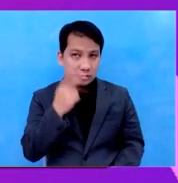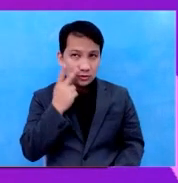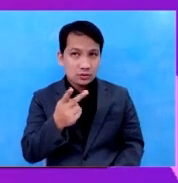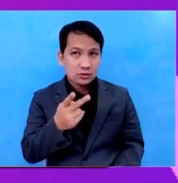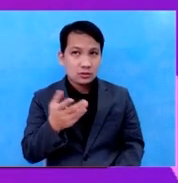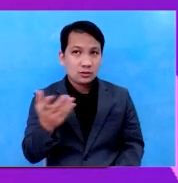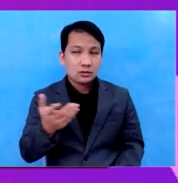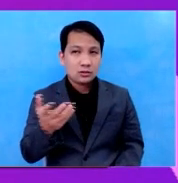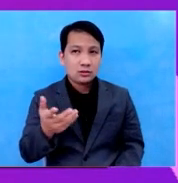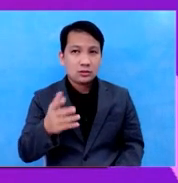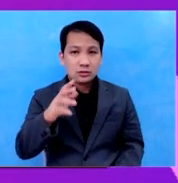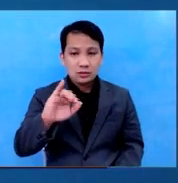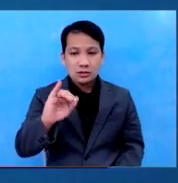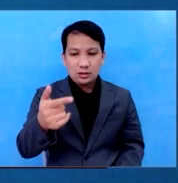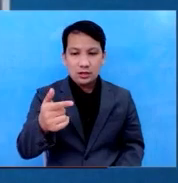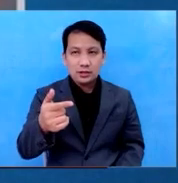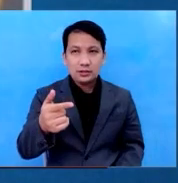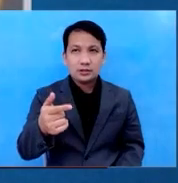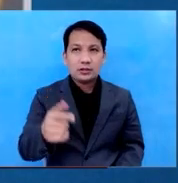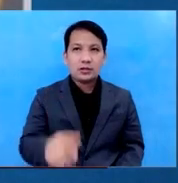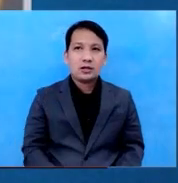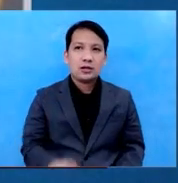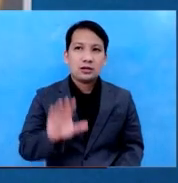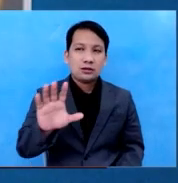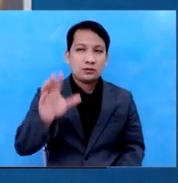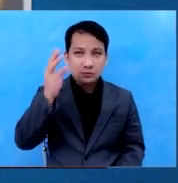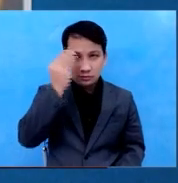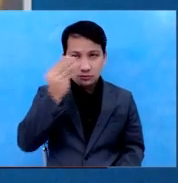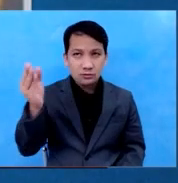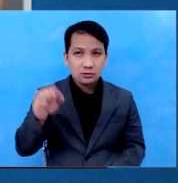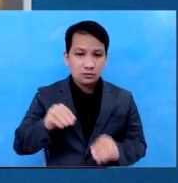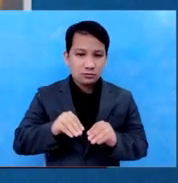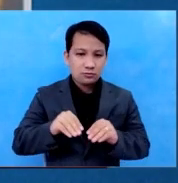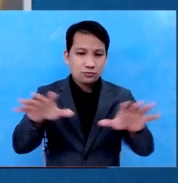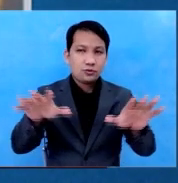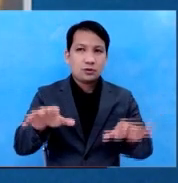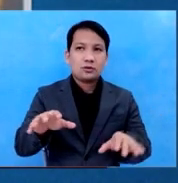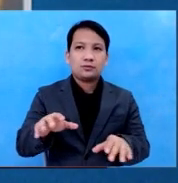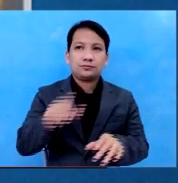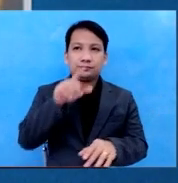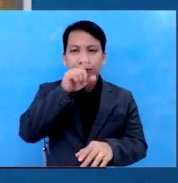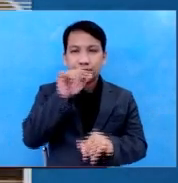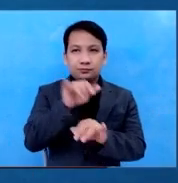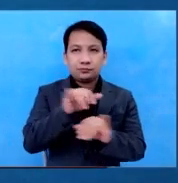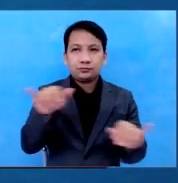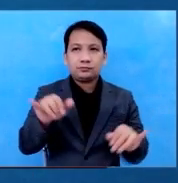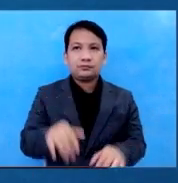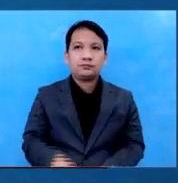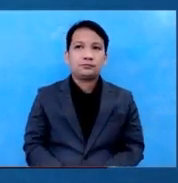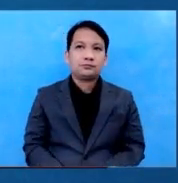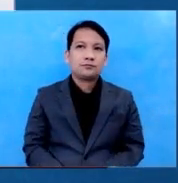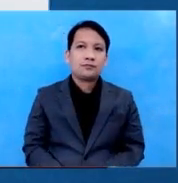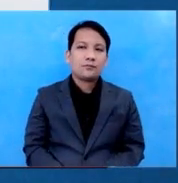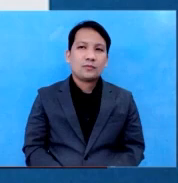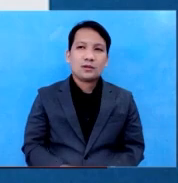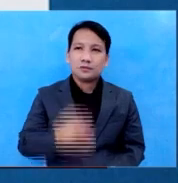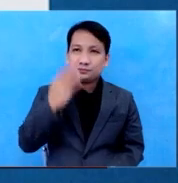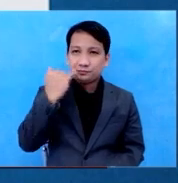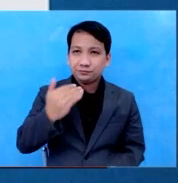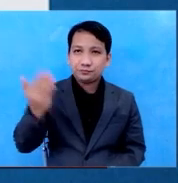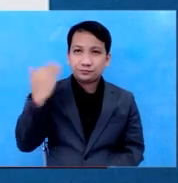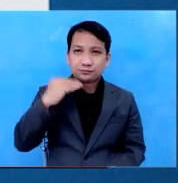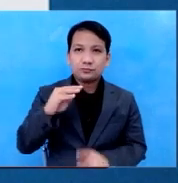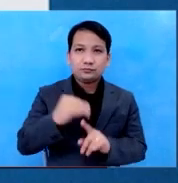kanilang Instagram account. Bukod dyan, nagkalat din sa Twitter ang parehong paratang. Yan ay kahit noong Mayo pa ng